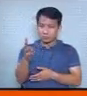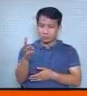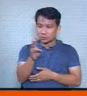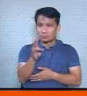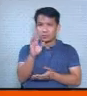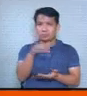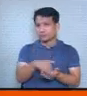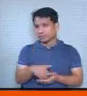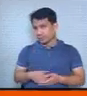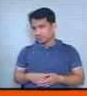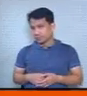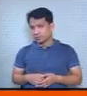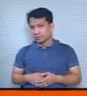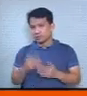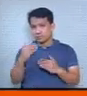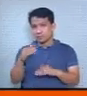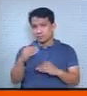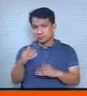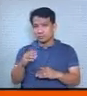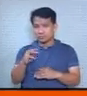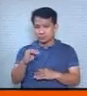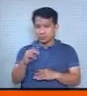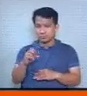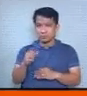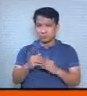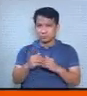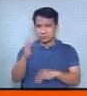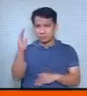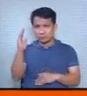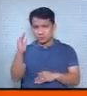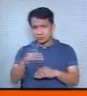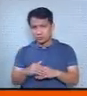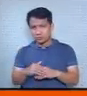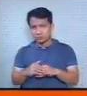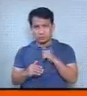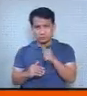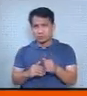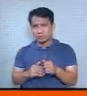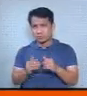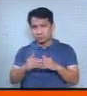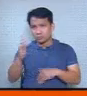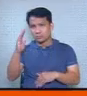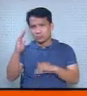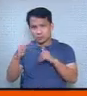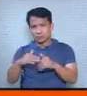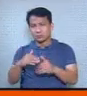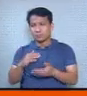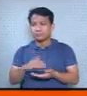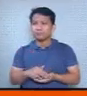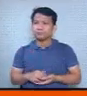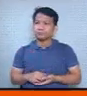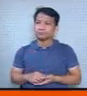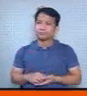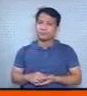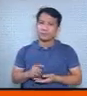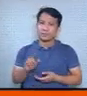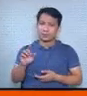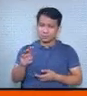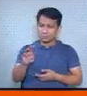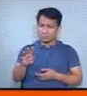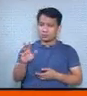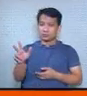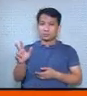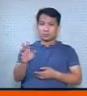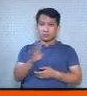147,000. Minimum yan. Makukuha mo. Pwede pang tumaas, di pwede bumaba. Okay? Ito yan. Yung sa